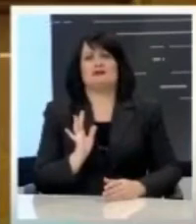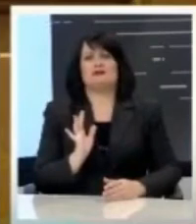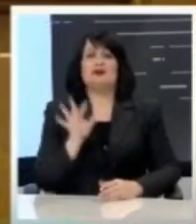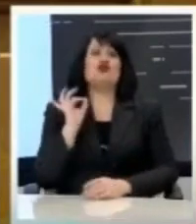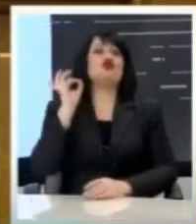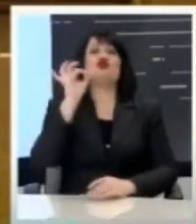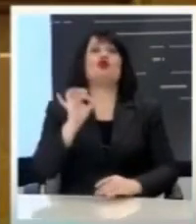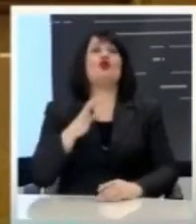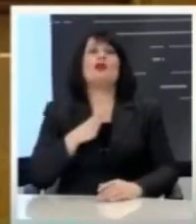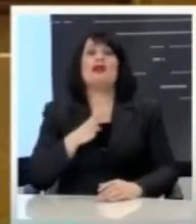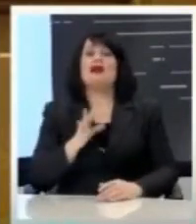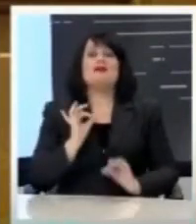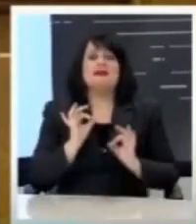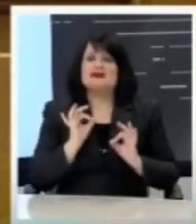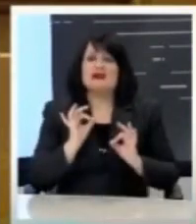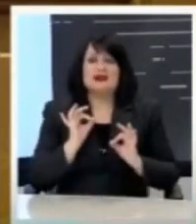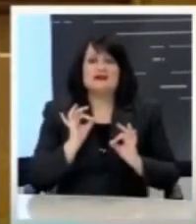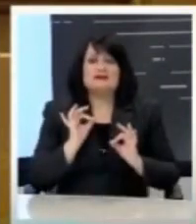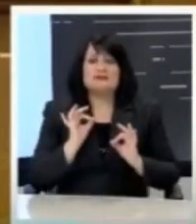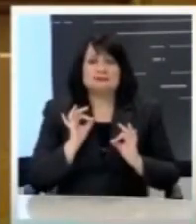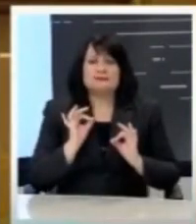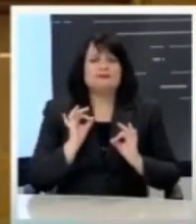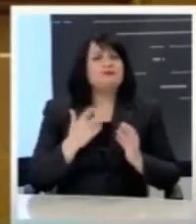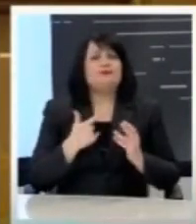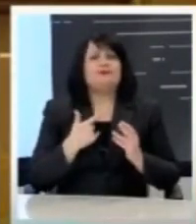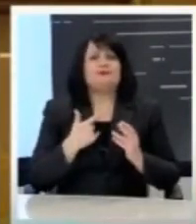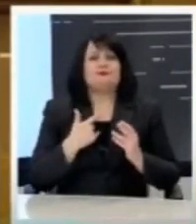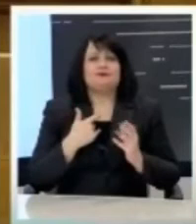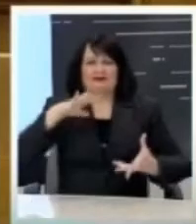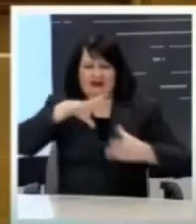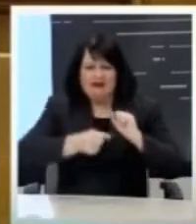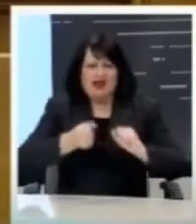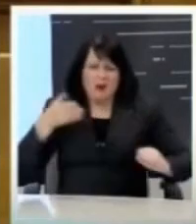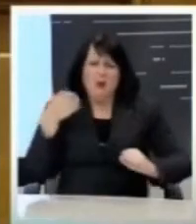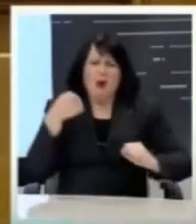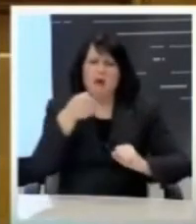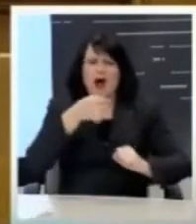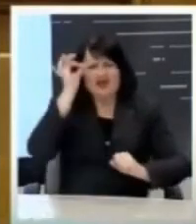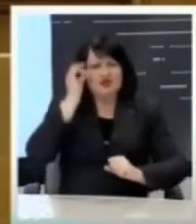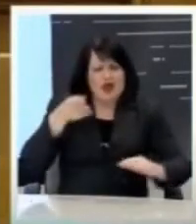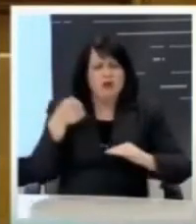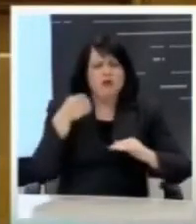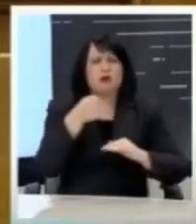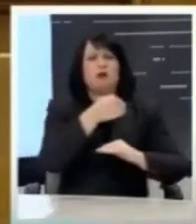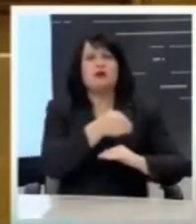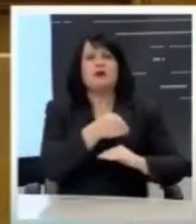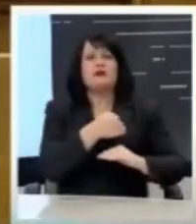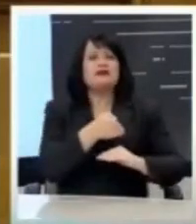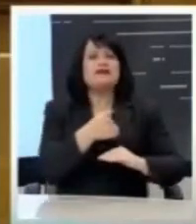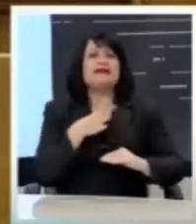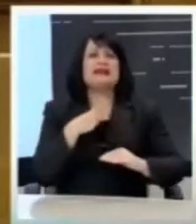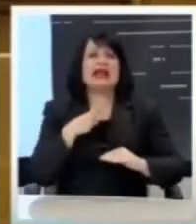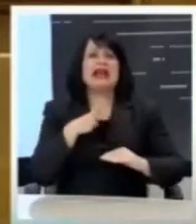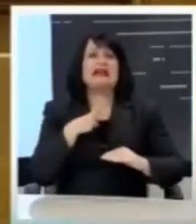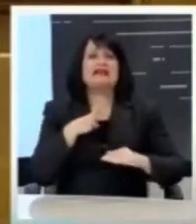στόχο βεβαίως να, χρησιμοποιώντας τη βία και την καταστολή, να κρατηθείτε με νύχια